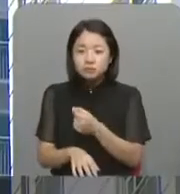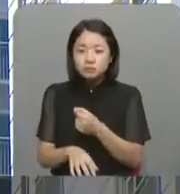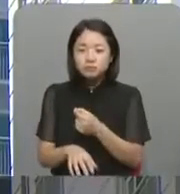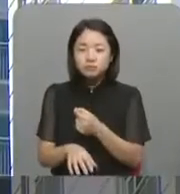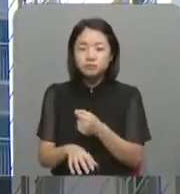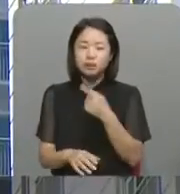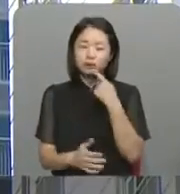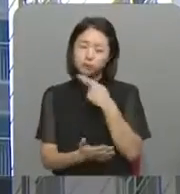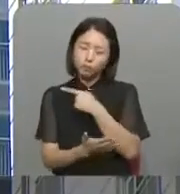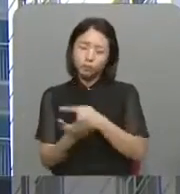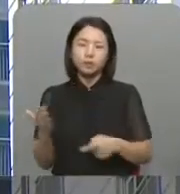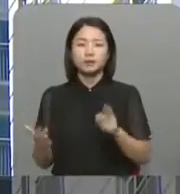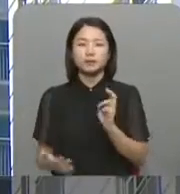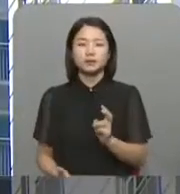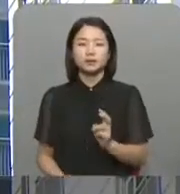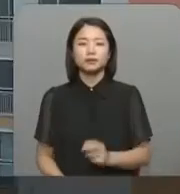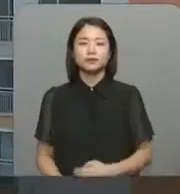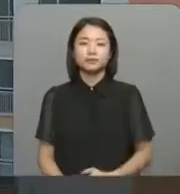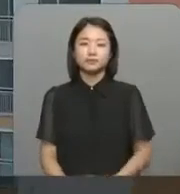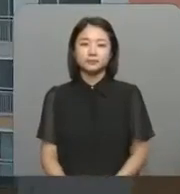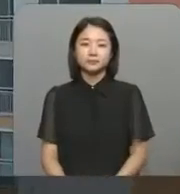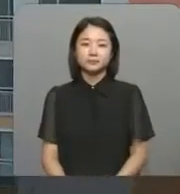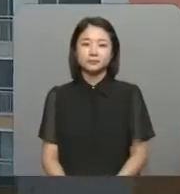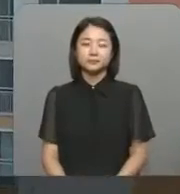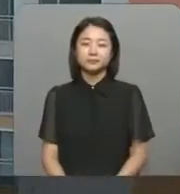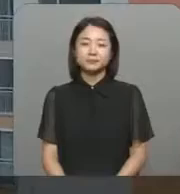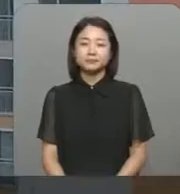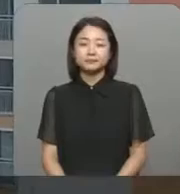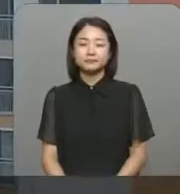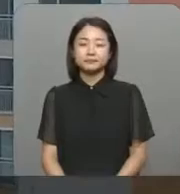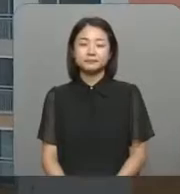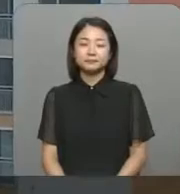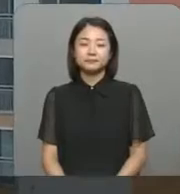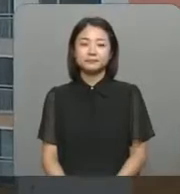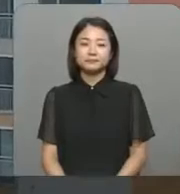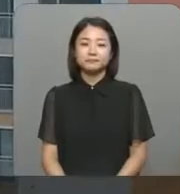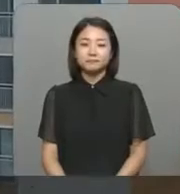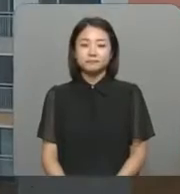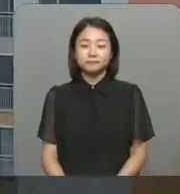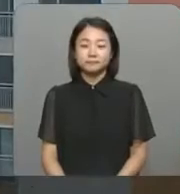피해를 줄 가능성이 커지고 있다는 지적입니다. KBS 뉴스 이영일입니다.